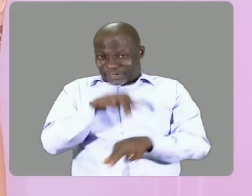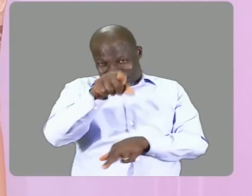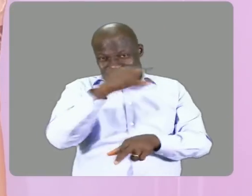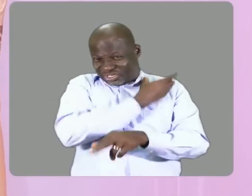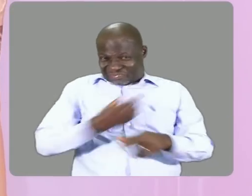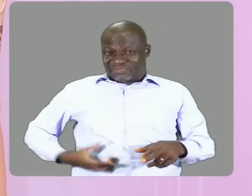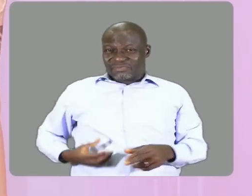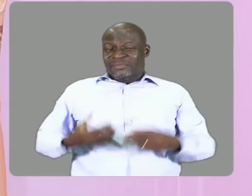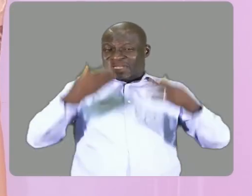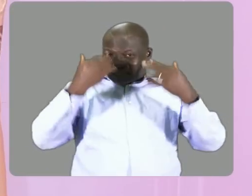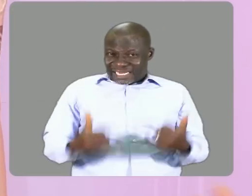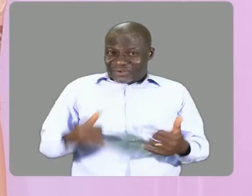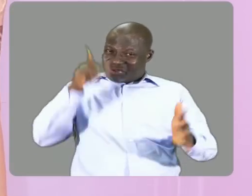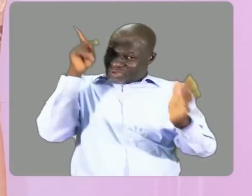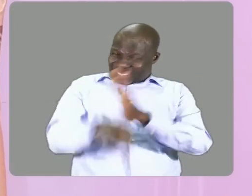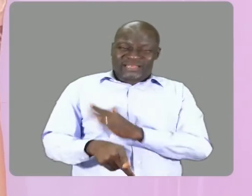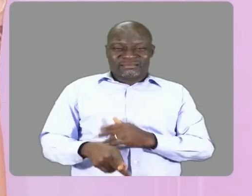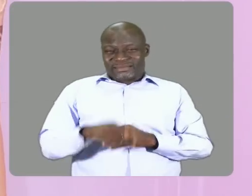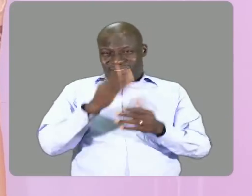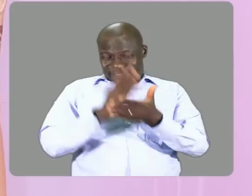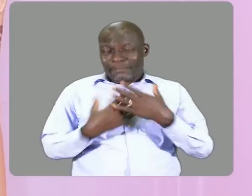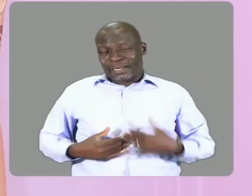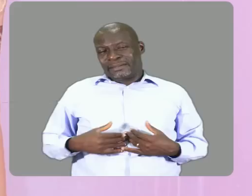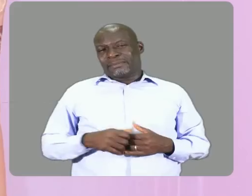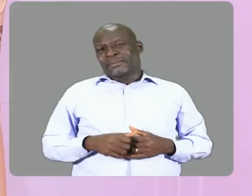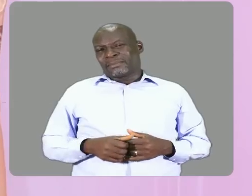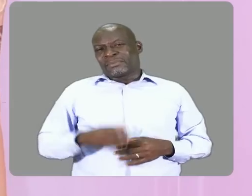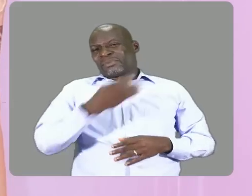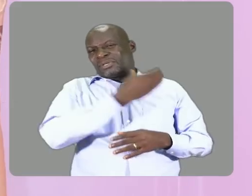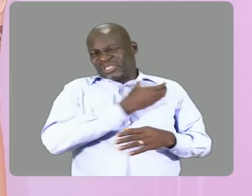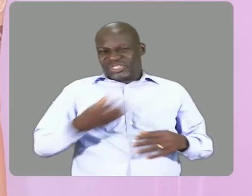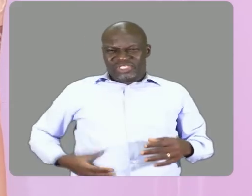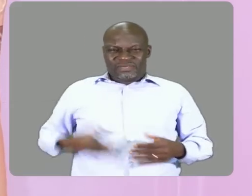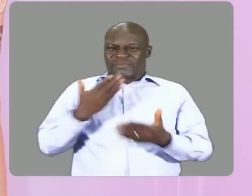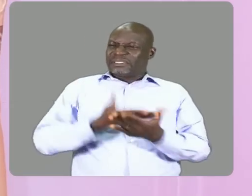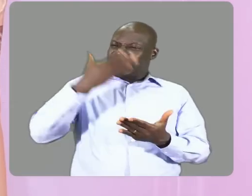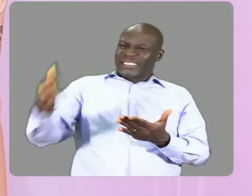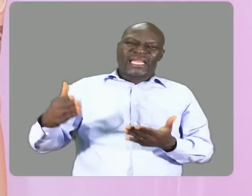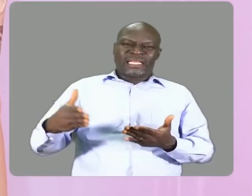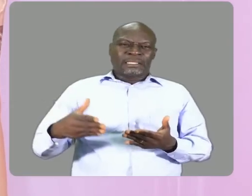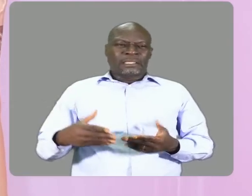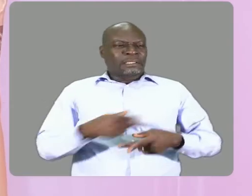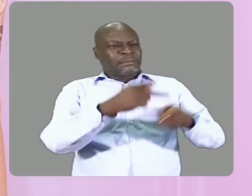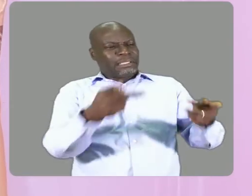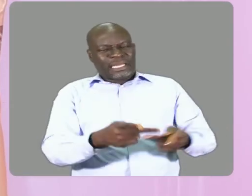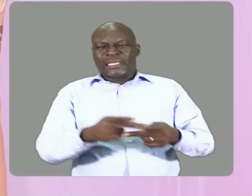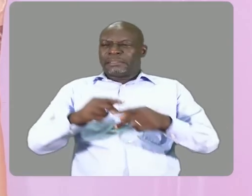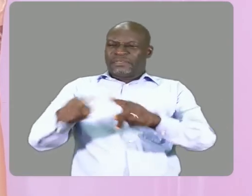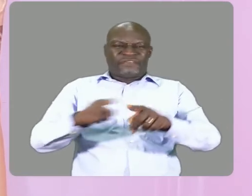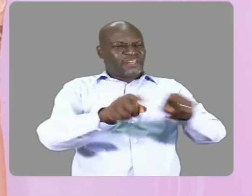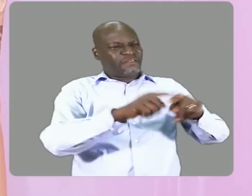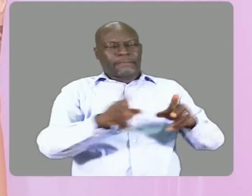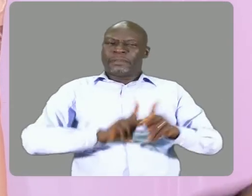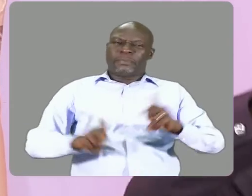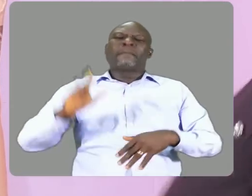ye. Ene ahini ye akwesi sen. Ohini to asase, ema onipa ena. Edibo somia, wakotona ma